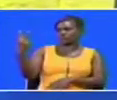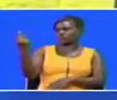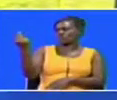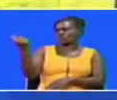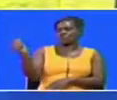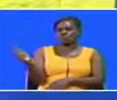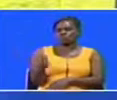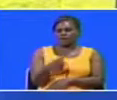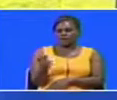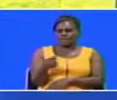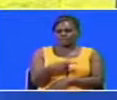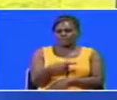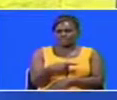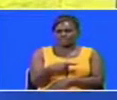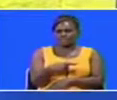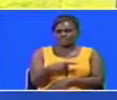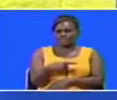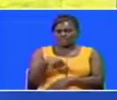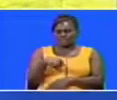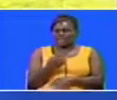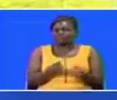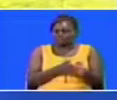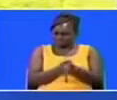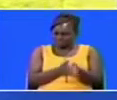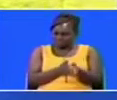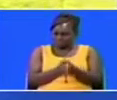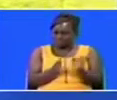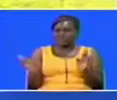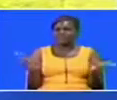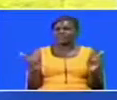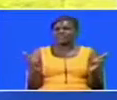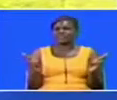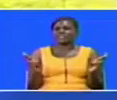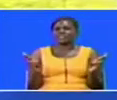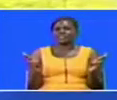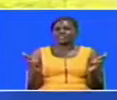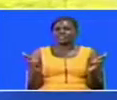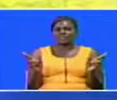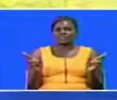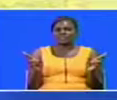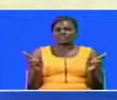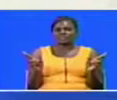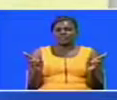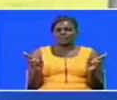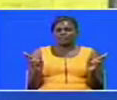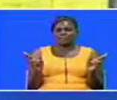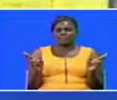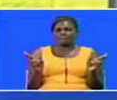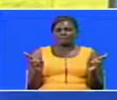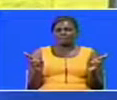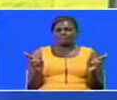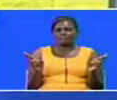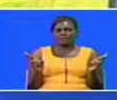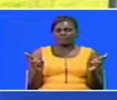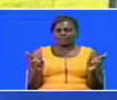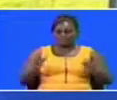come. And I'm eager for it and totally passionate for that. With the